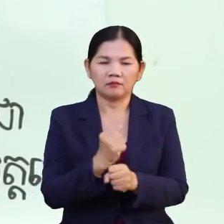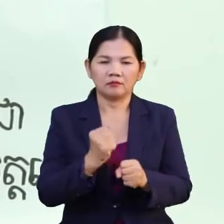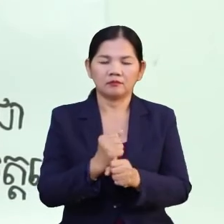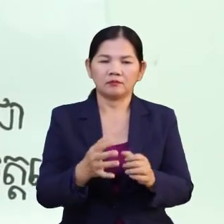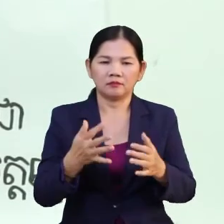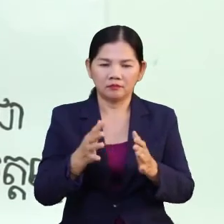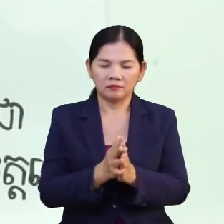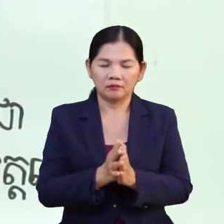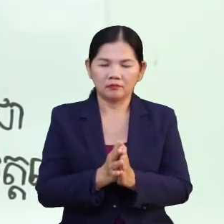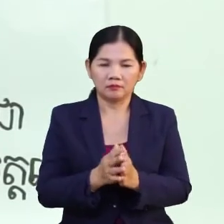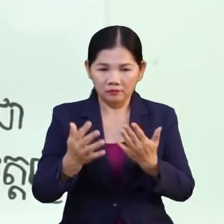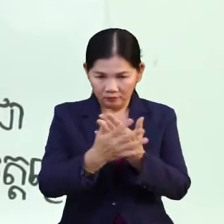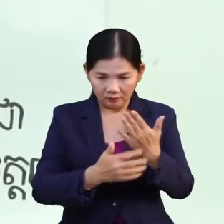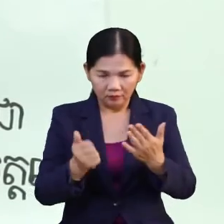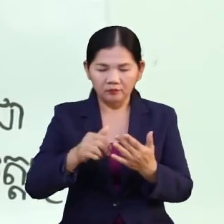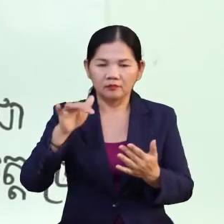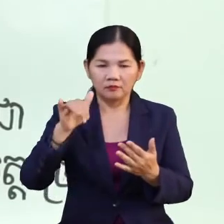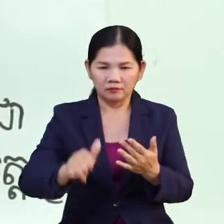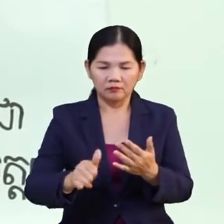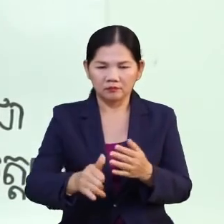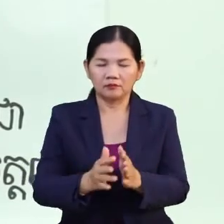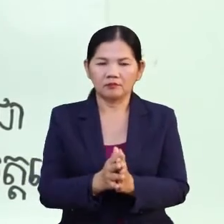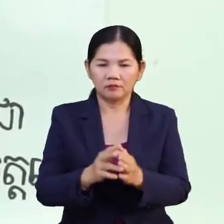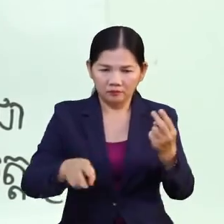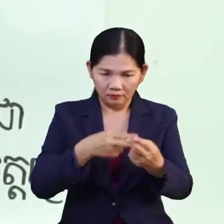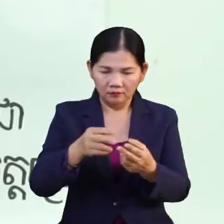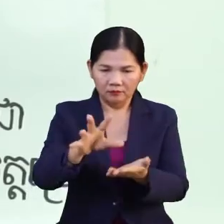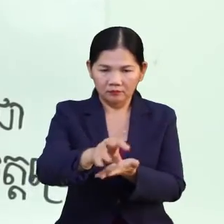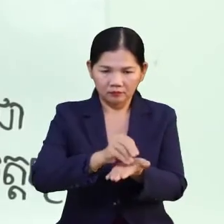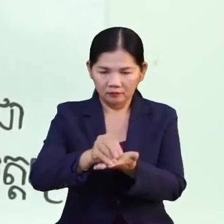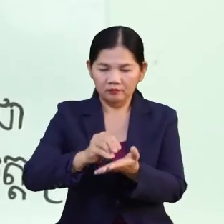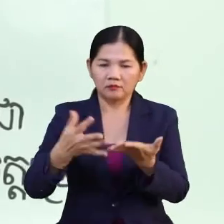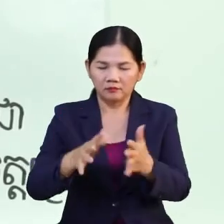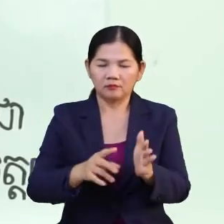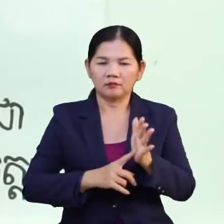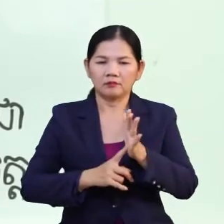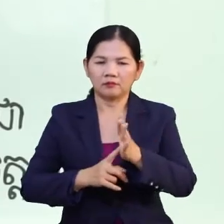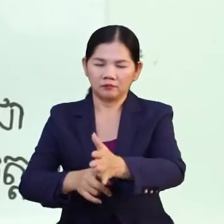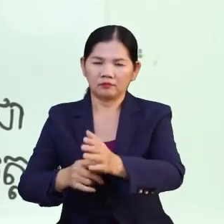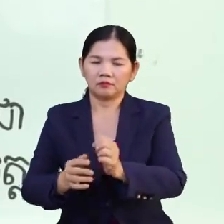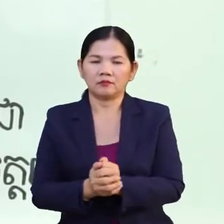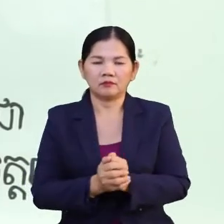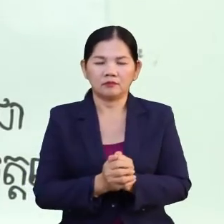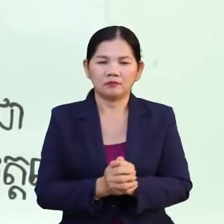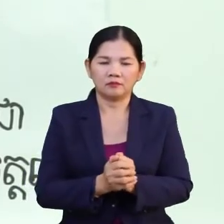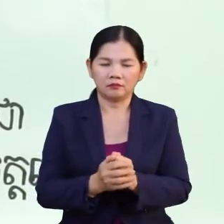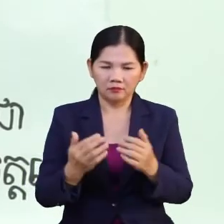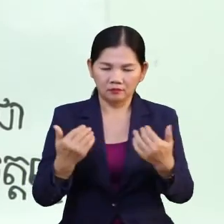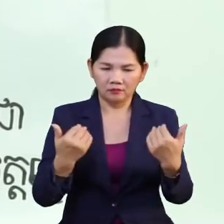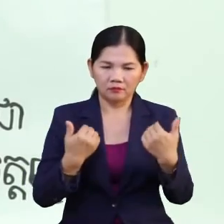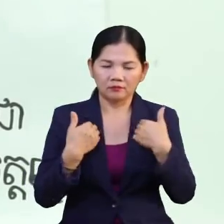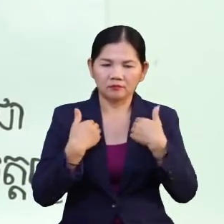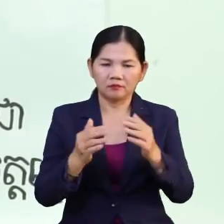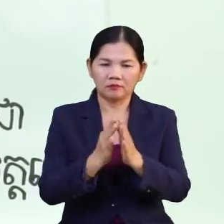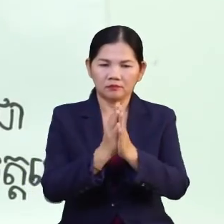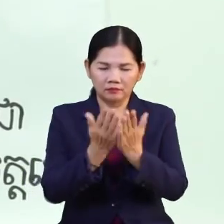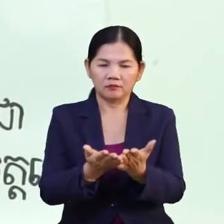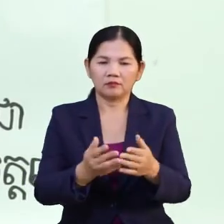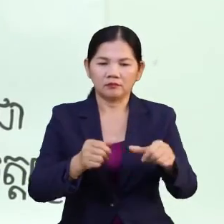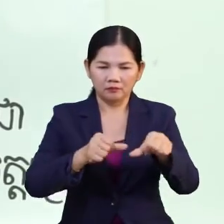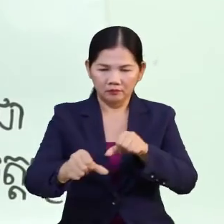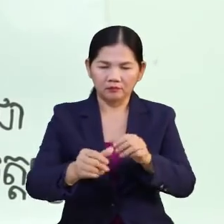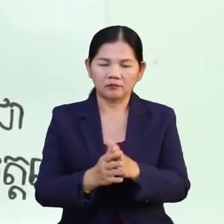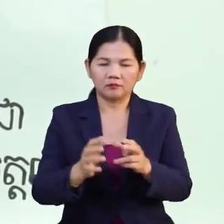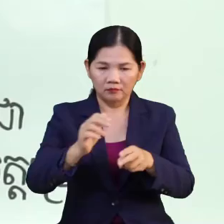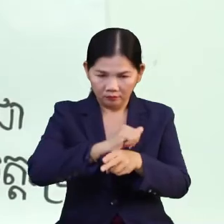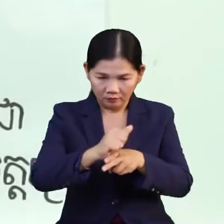មិនតាន់បានសំស្របដោយអ្នកគ្រូមែនទេអញ្ចឹងកូនក៏អាចចម្លងនៅចម្លើយដែលអ្នកគ្រូបង្ហាញទាំងអស់នោះនៅក្នុងចានៅក្នុងសភៅកូនបន្ថែមពីលើកិច្ច